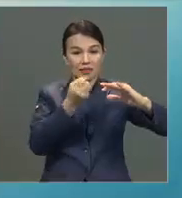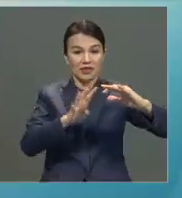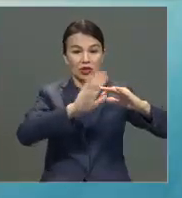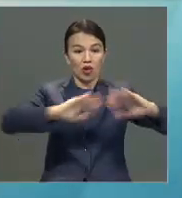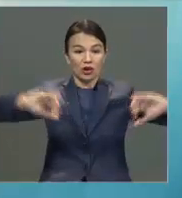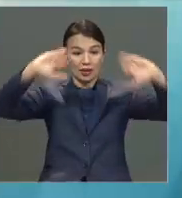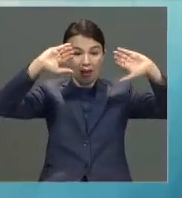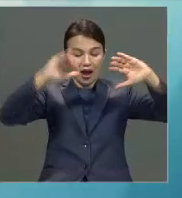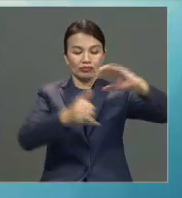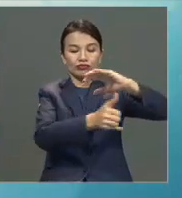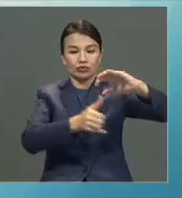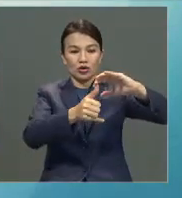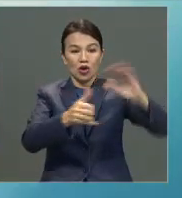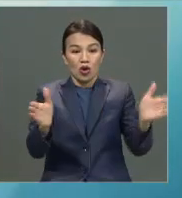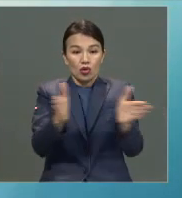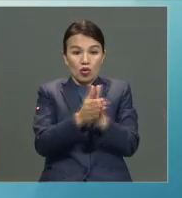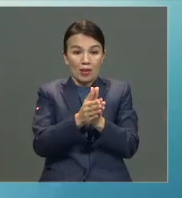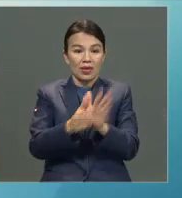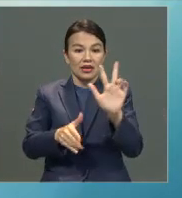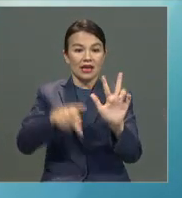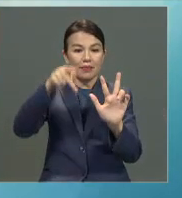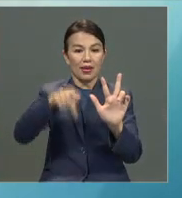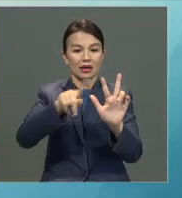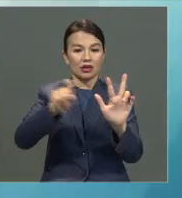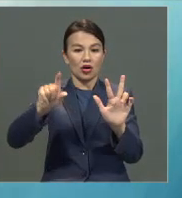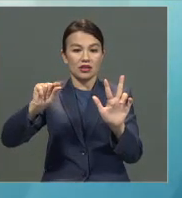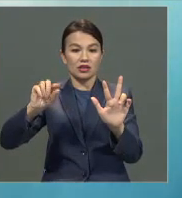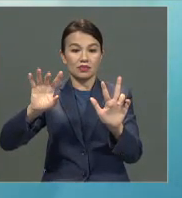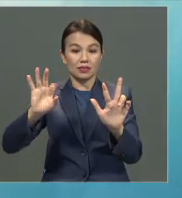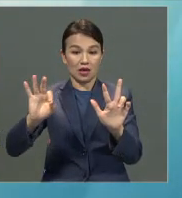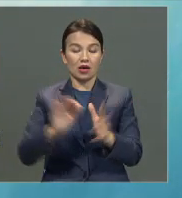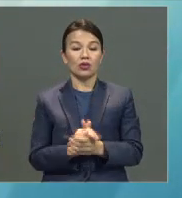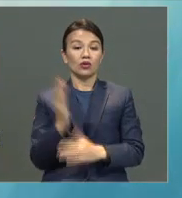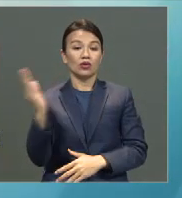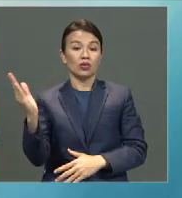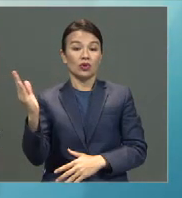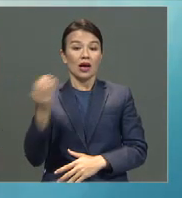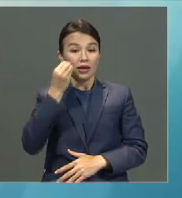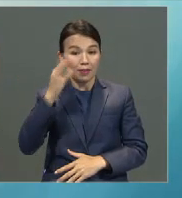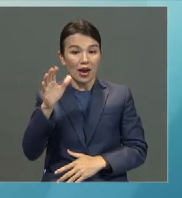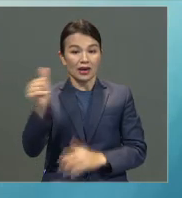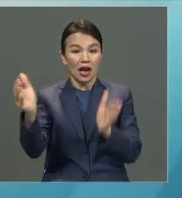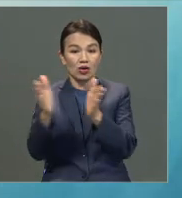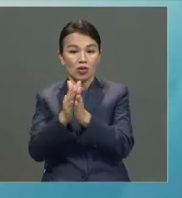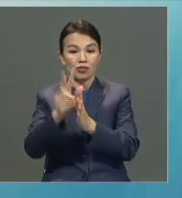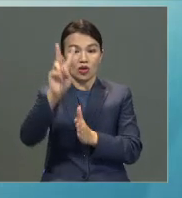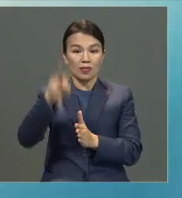รายครับเป็นอยู่ในสเตจคอทันทีนทั้งสิ้นนะครับสถานที่จัดการที่รัฐจัดให้ทำให้ยอดรวมไปอยู่ที่3128รายหายป่วยแล้ว2984